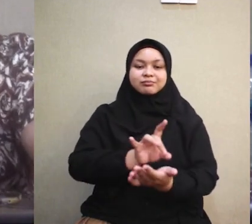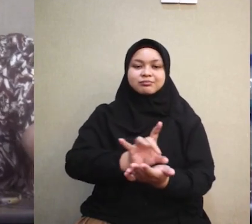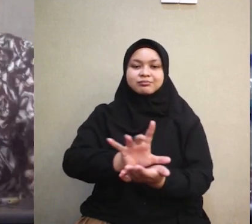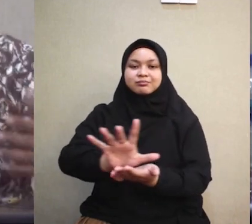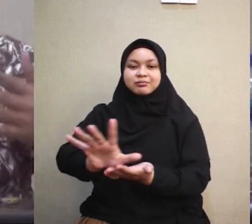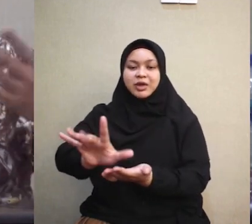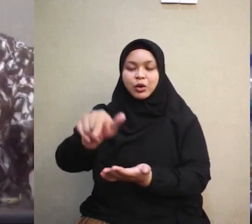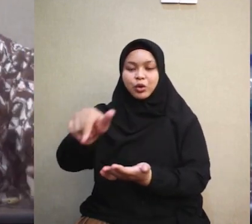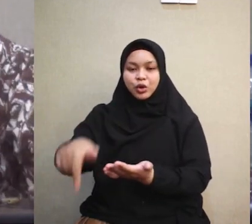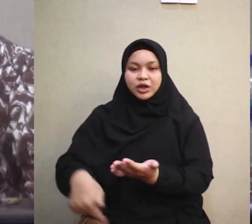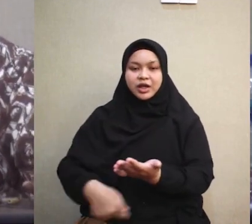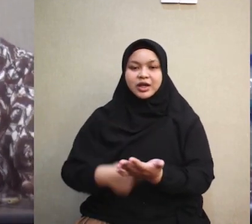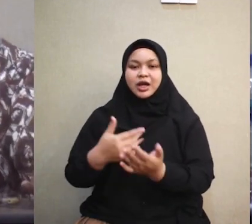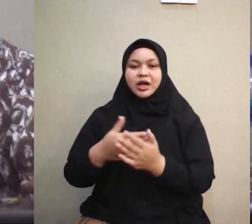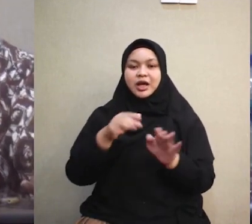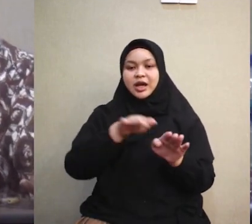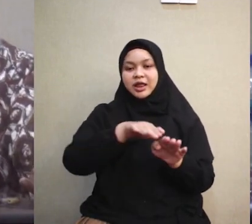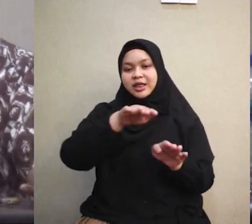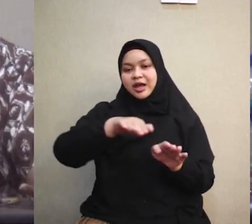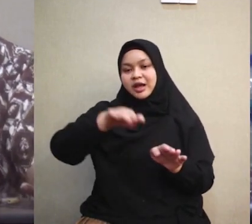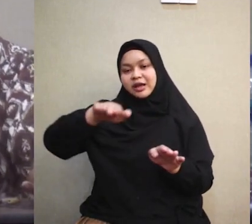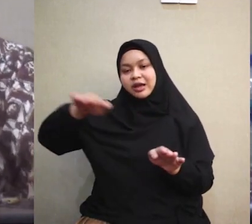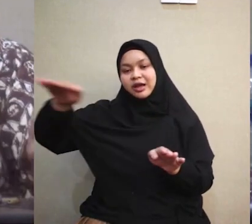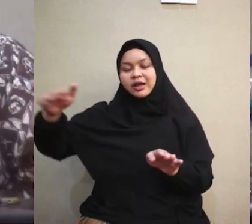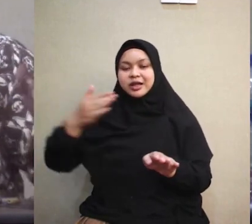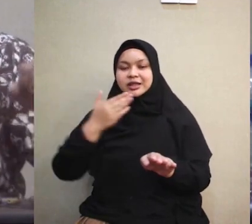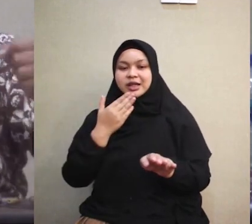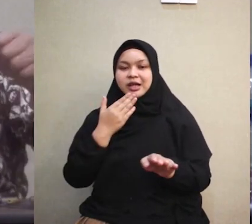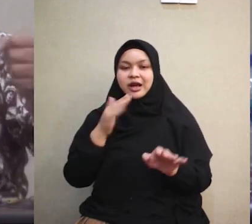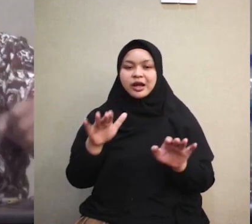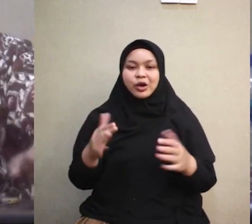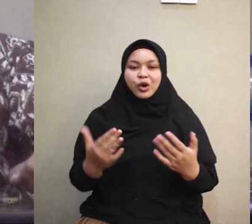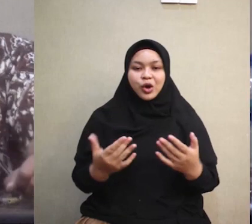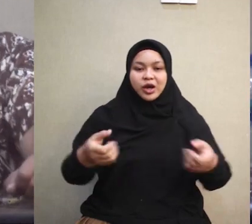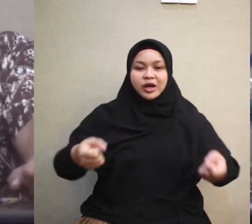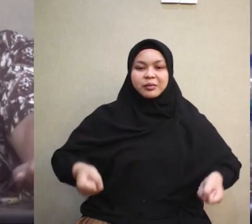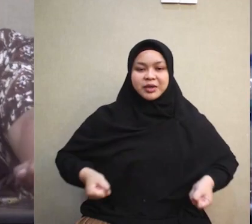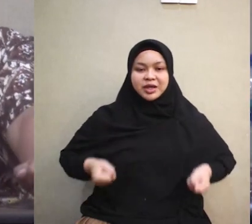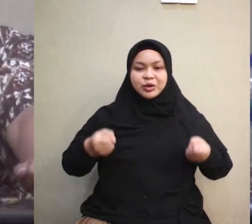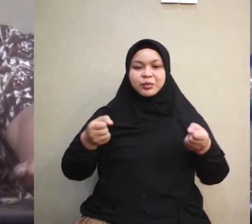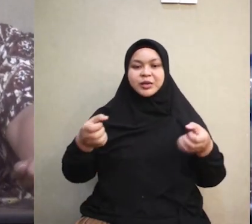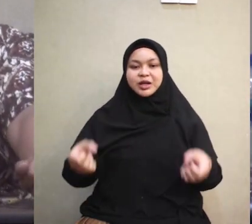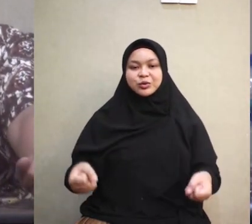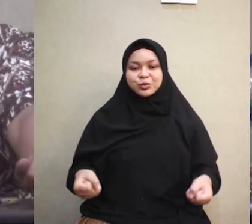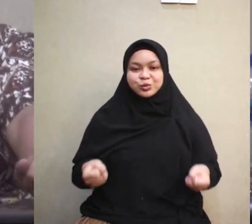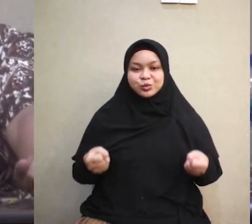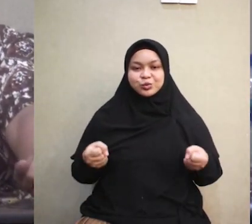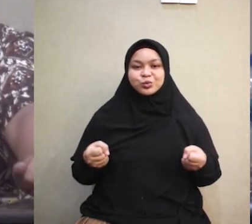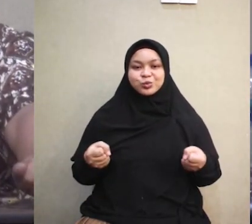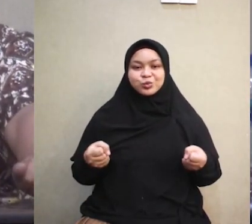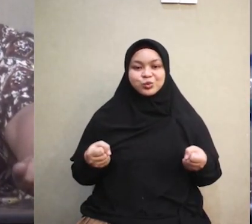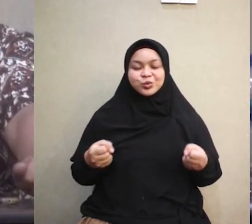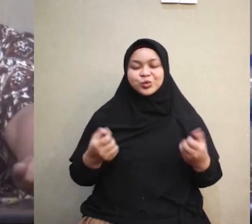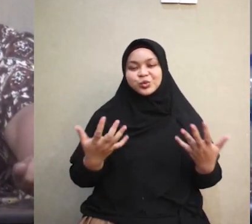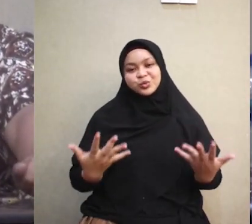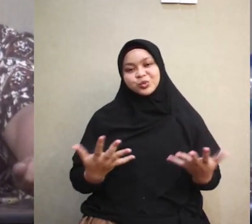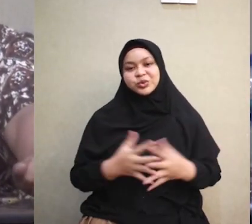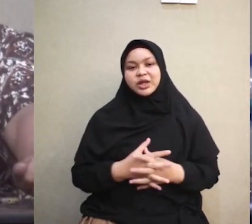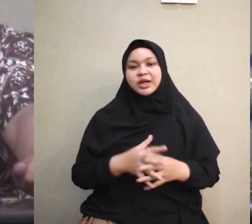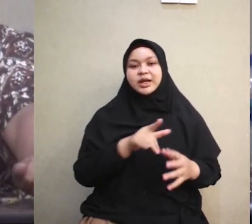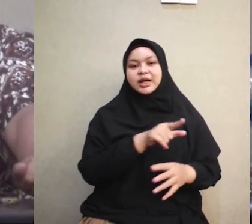ya desain tangga yang paling sederhana atau desain gagang pintu Nah makanya